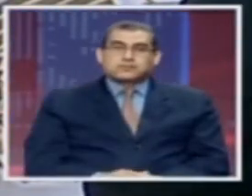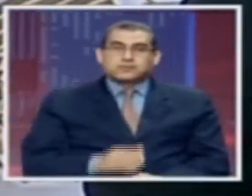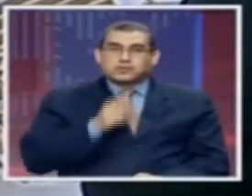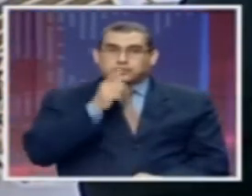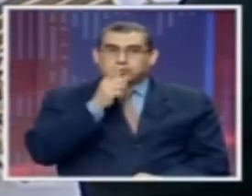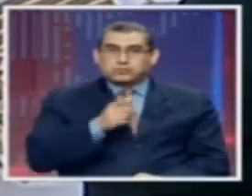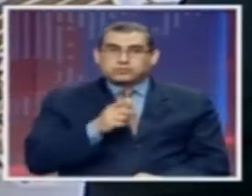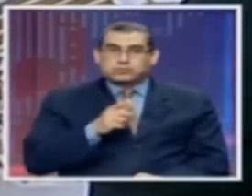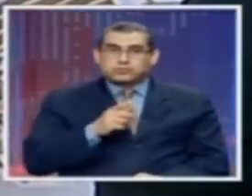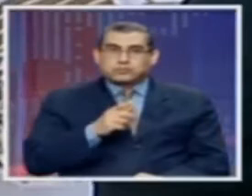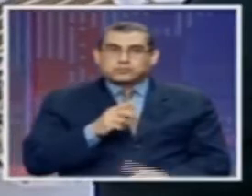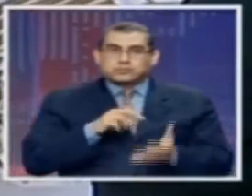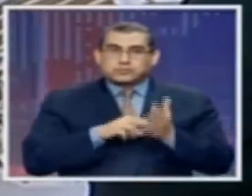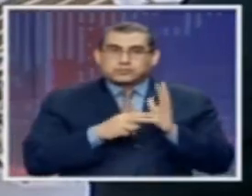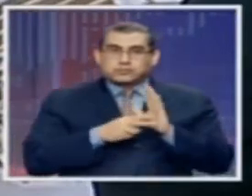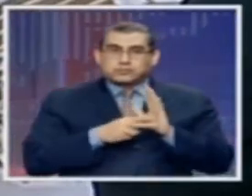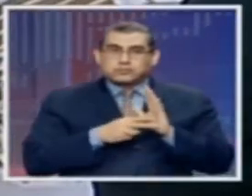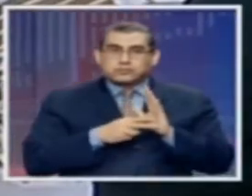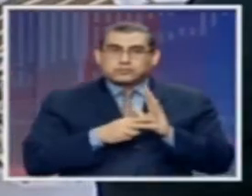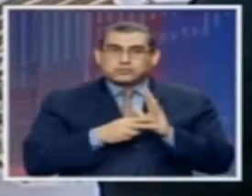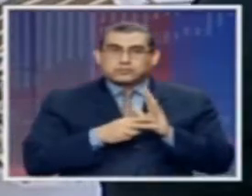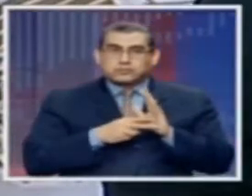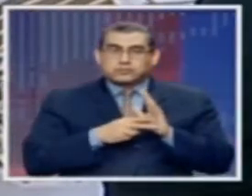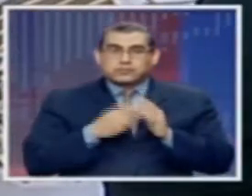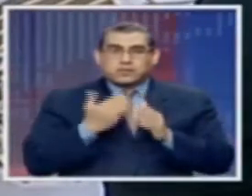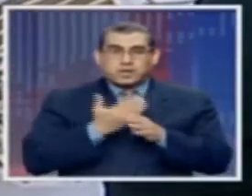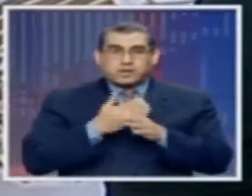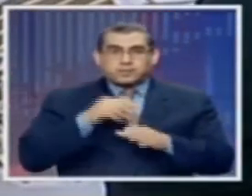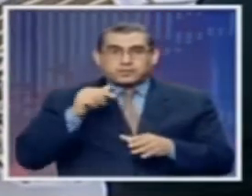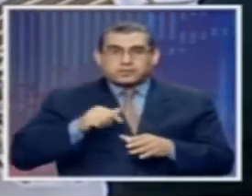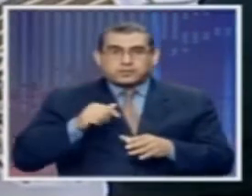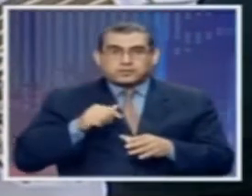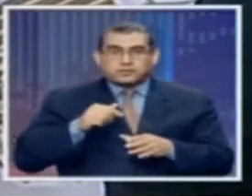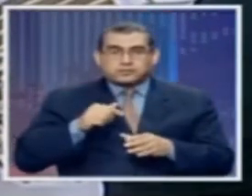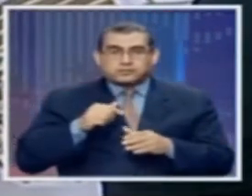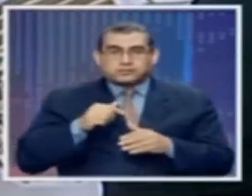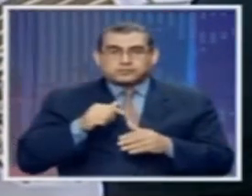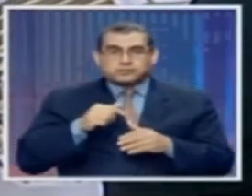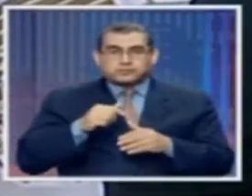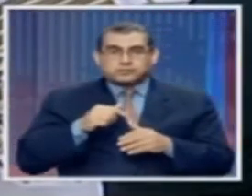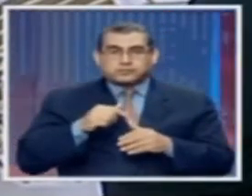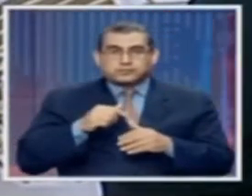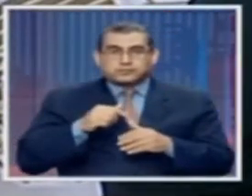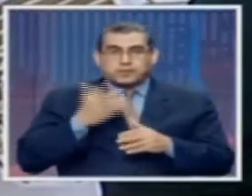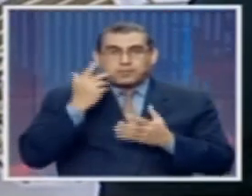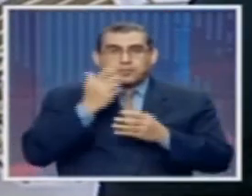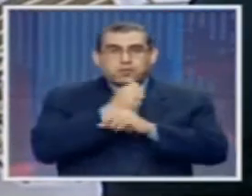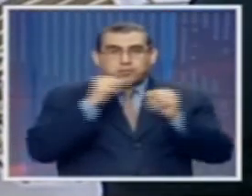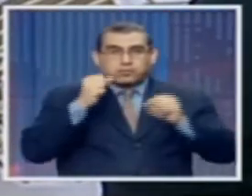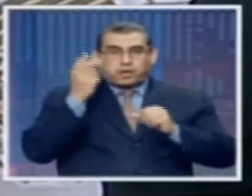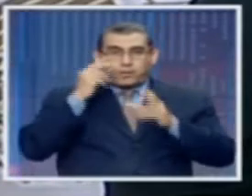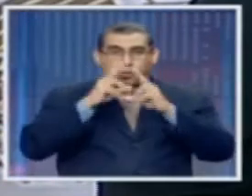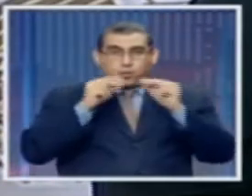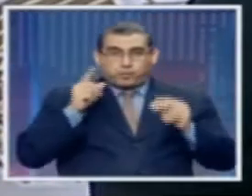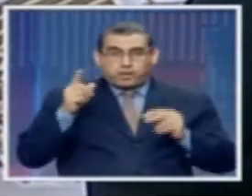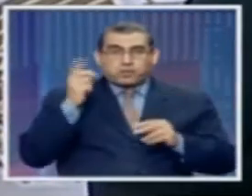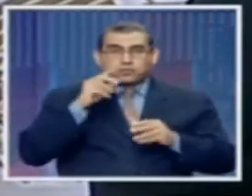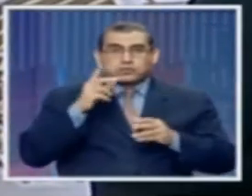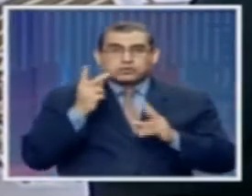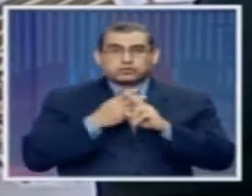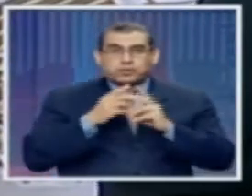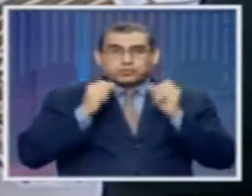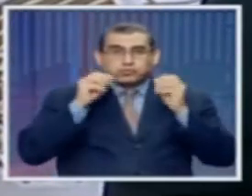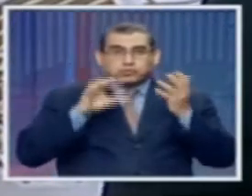الكوفيد وأيضا الآثار المترتبة على الانفجار في المرفأ بيروت